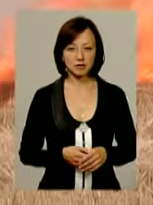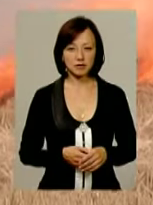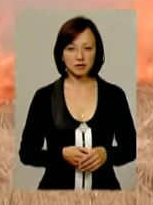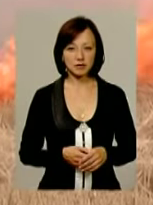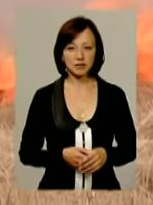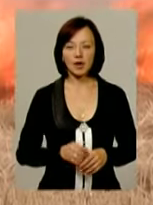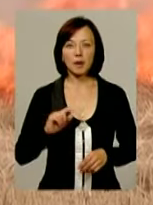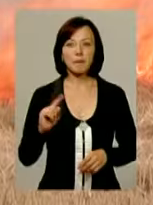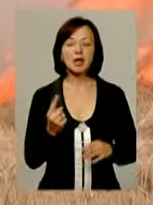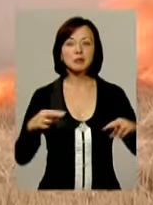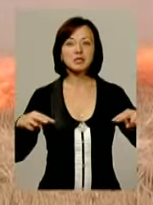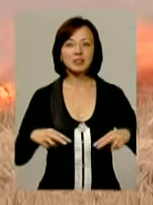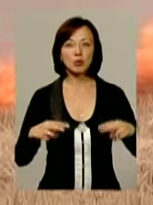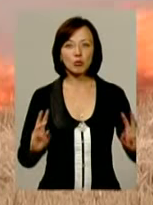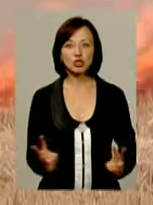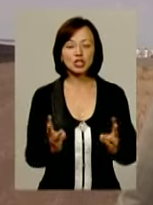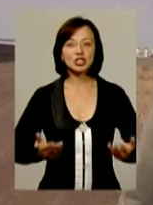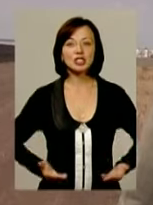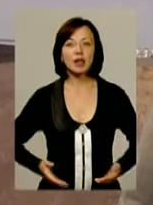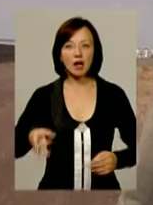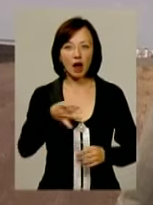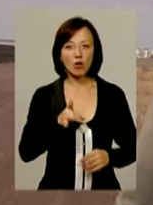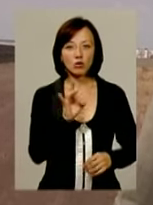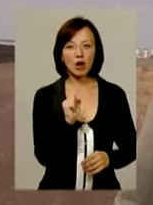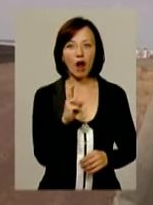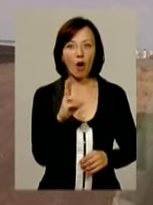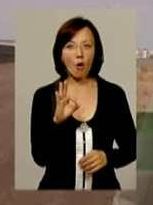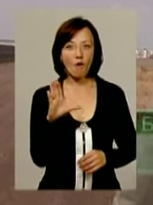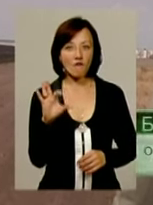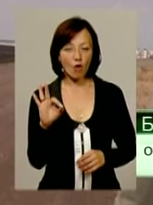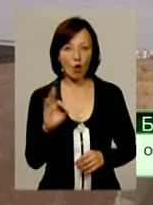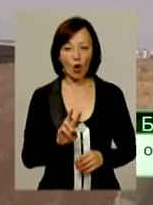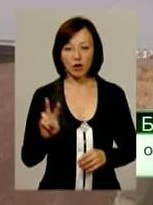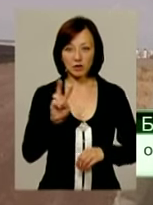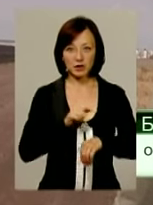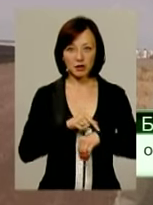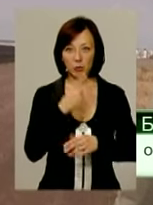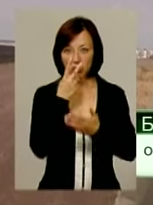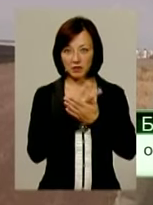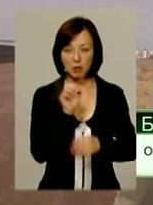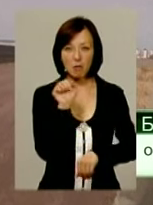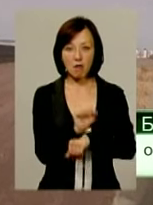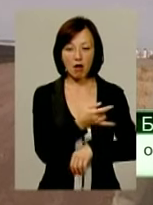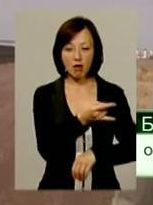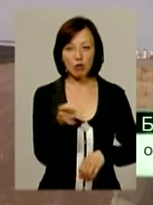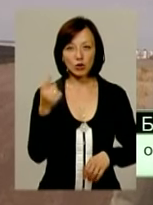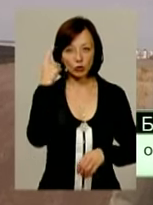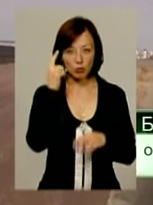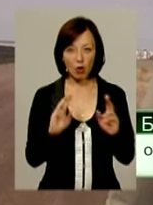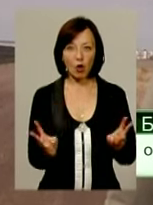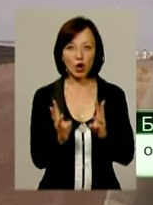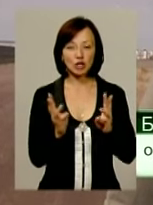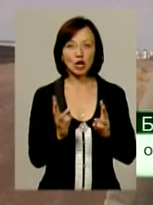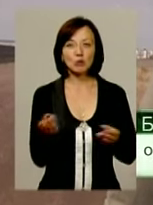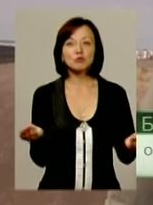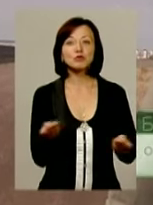Першими свідками пожежі стали жителі мікрорайону Ракове. Другу половину дня я подивився з балкона, думав, що це горить пшениця.